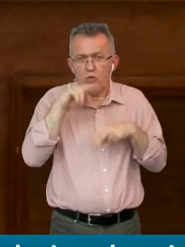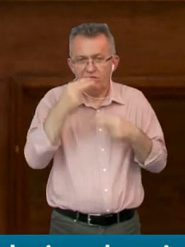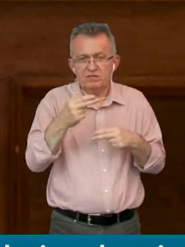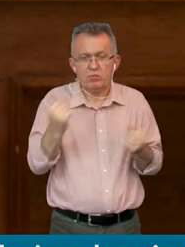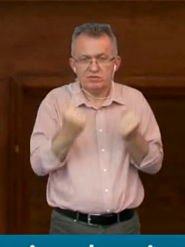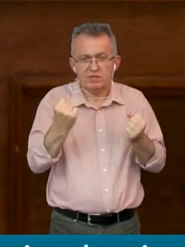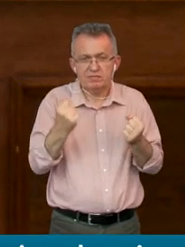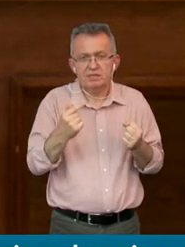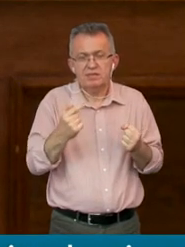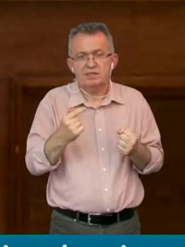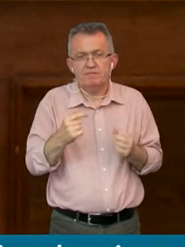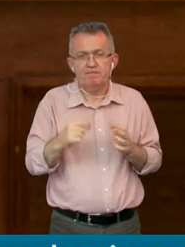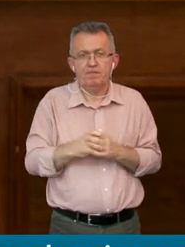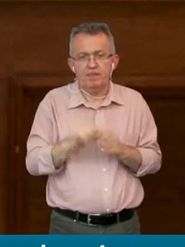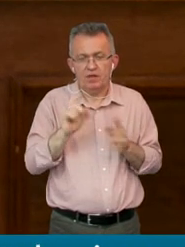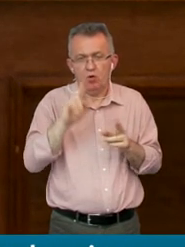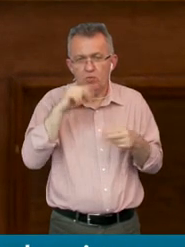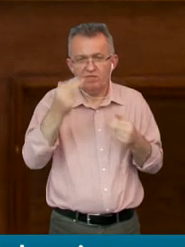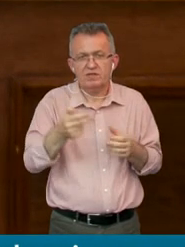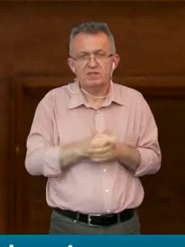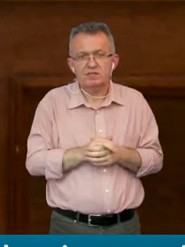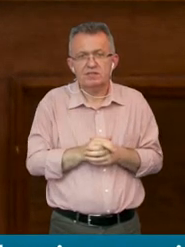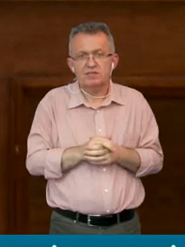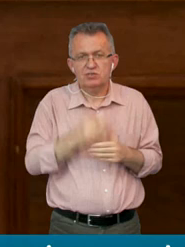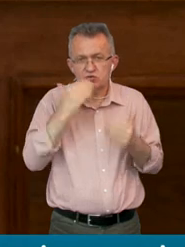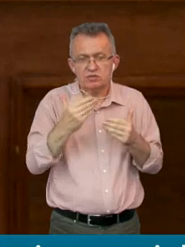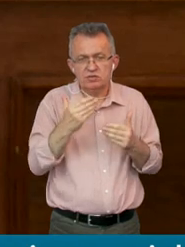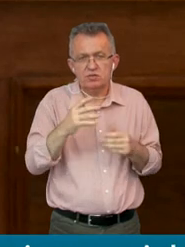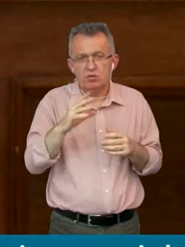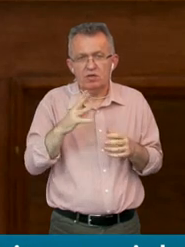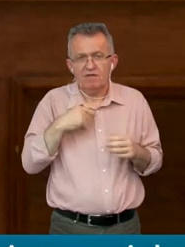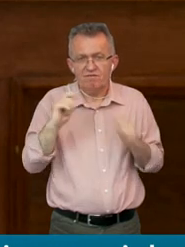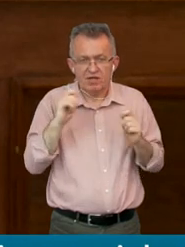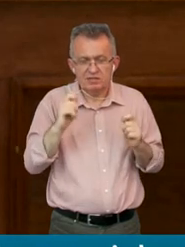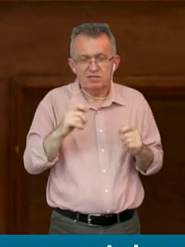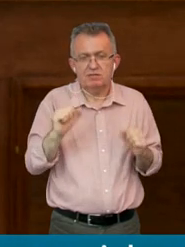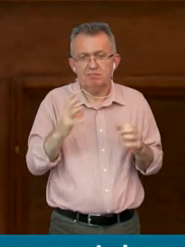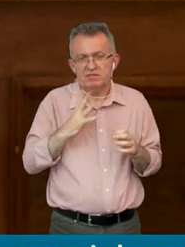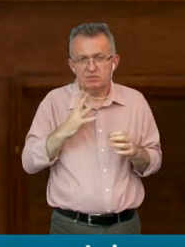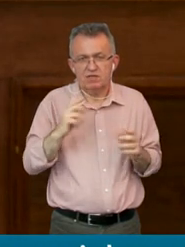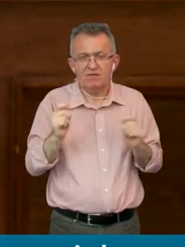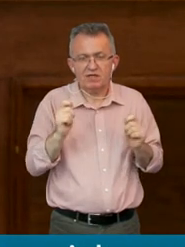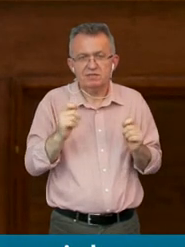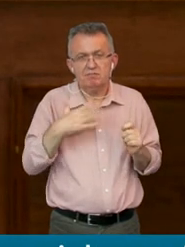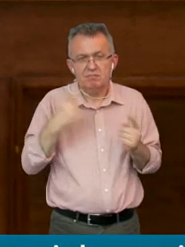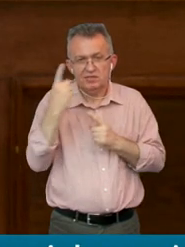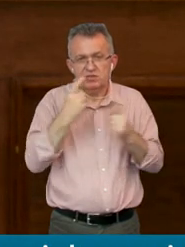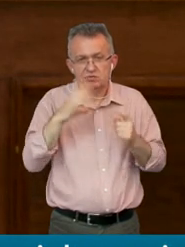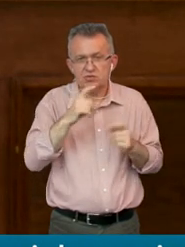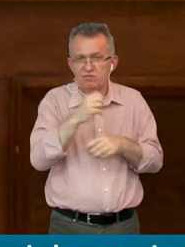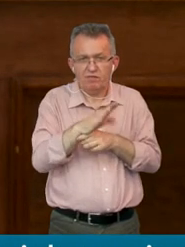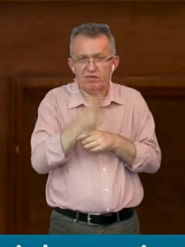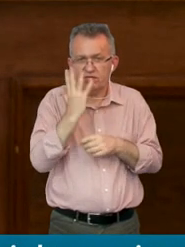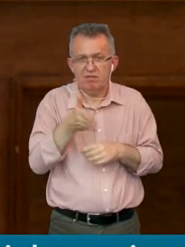się na nie odpowiedzieć. Życzę wszystkim udanych, miłych wakacji, bezpiecznych wakacji. Mam nadzieję, że COVID nie będzie